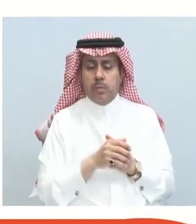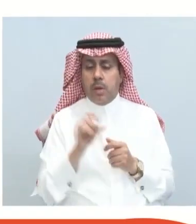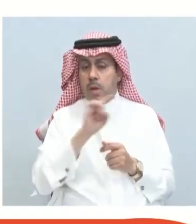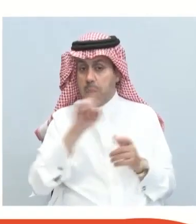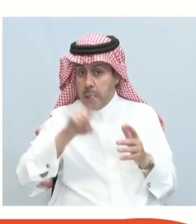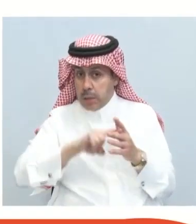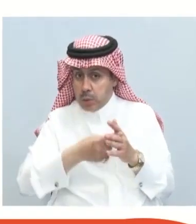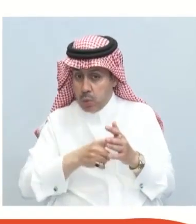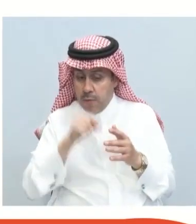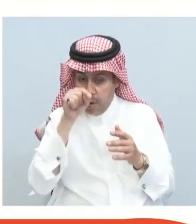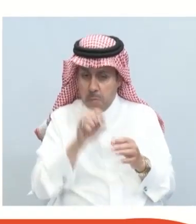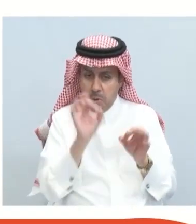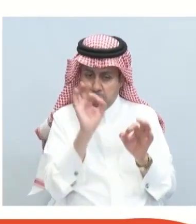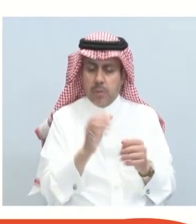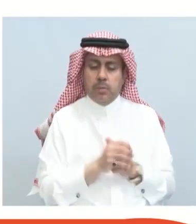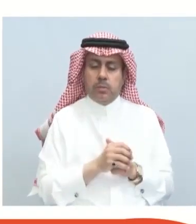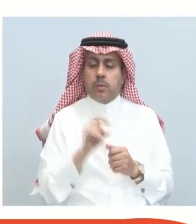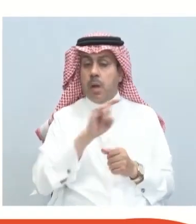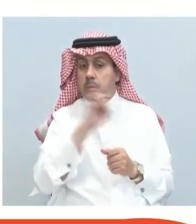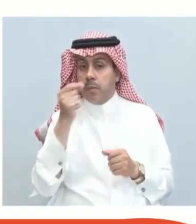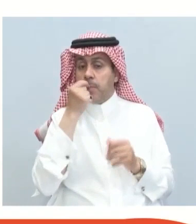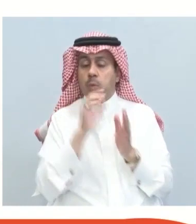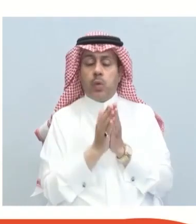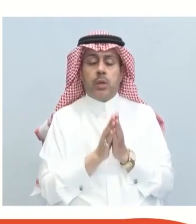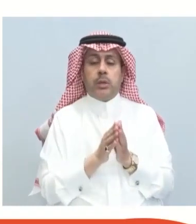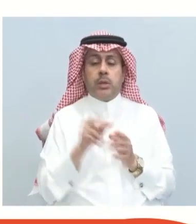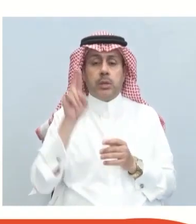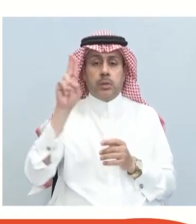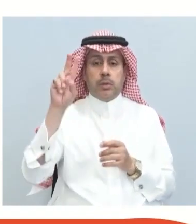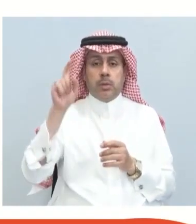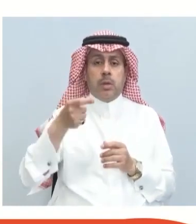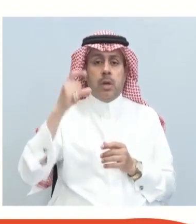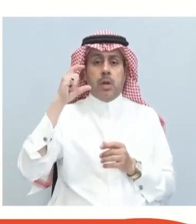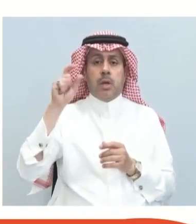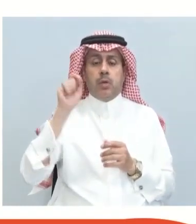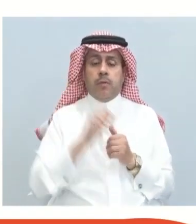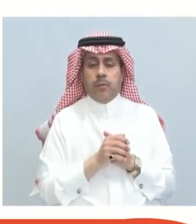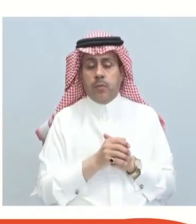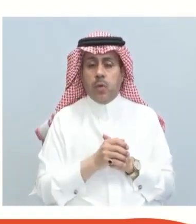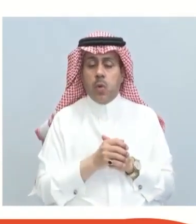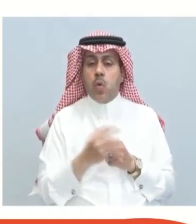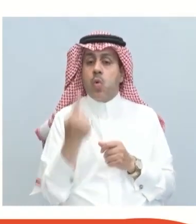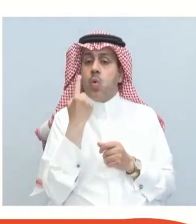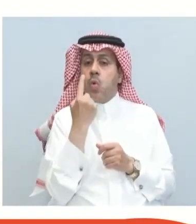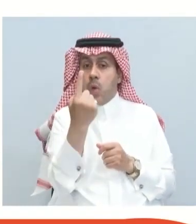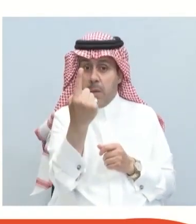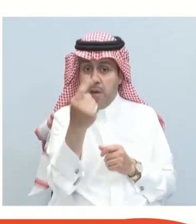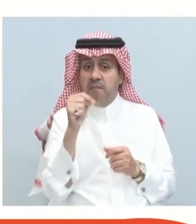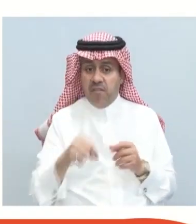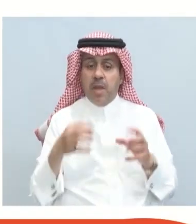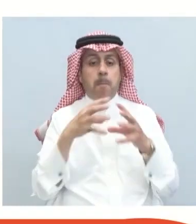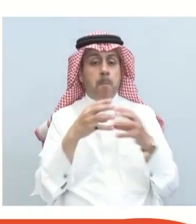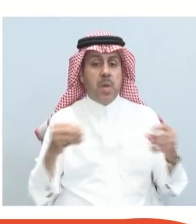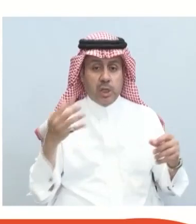سواها ولذلك لا تجد في القران ترادف بل كل كلمه تحمل معنى جديدا ولا